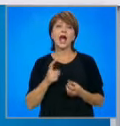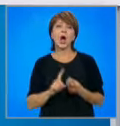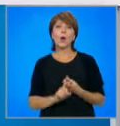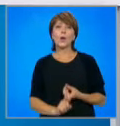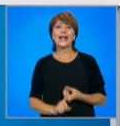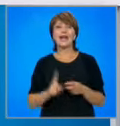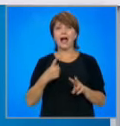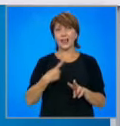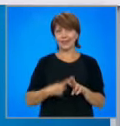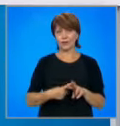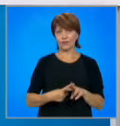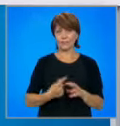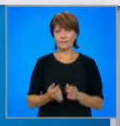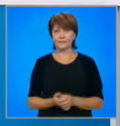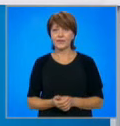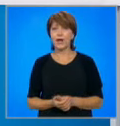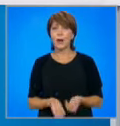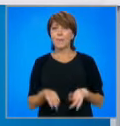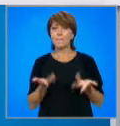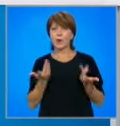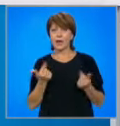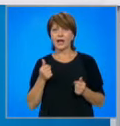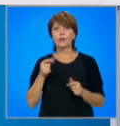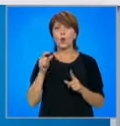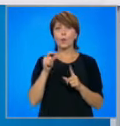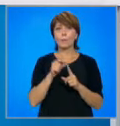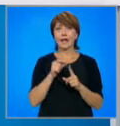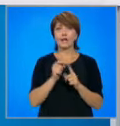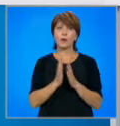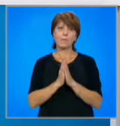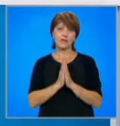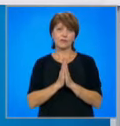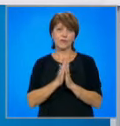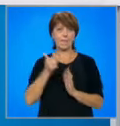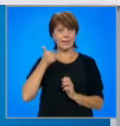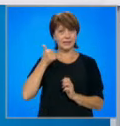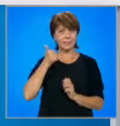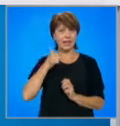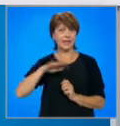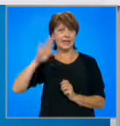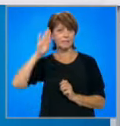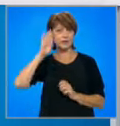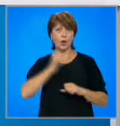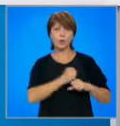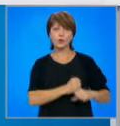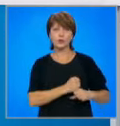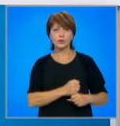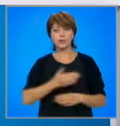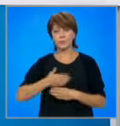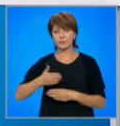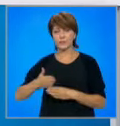пред Националната телевизия. По-рано президентът Румен Радев призова социалистите да изпълнят конституционната